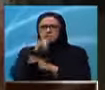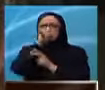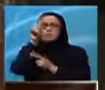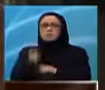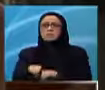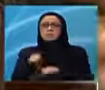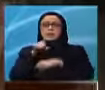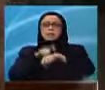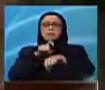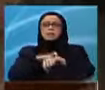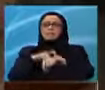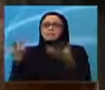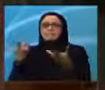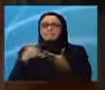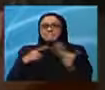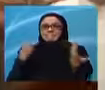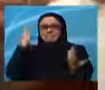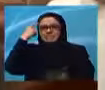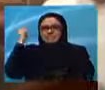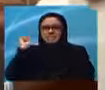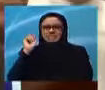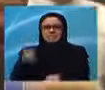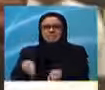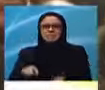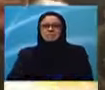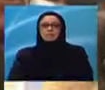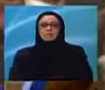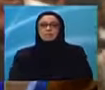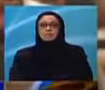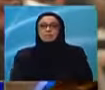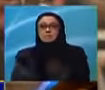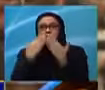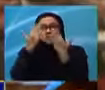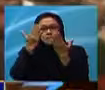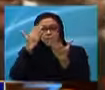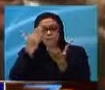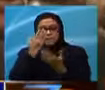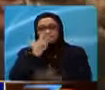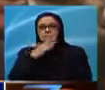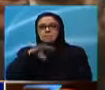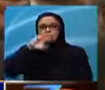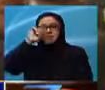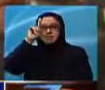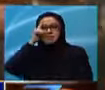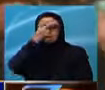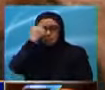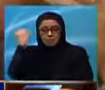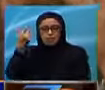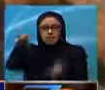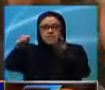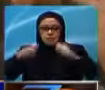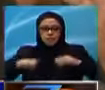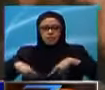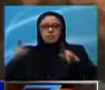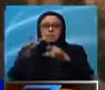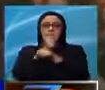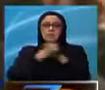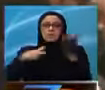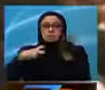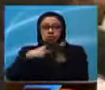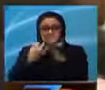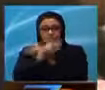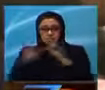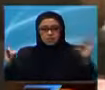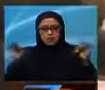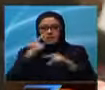kan? Saya datang je lah. Bersyukurlah sebab diberi peluang untuk dapat tiket. Cuma so macam dia satu medium yang